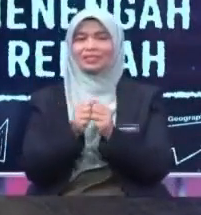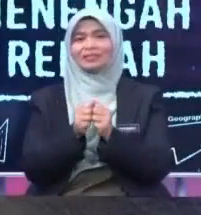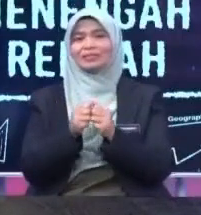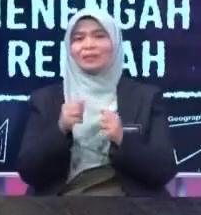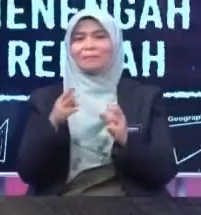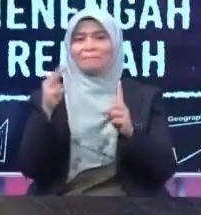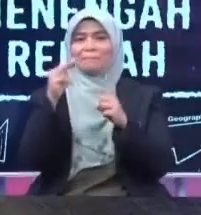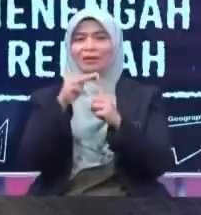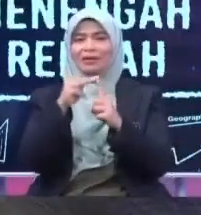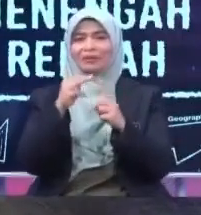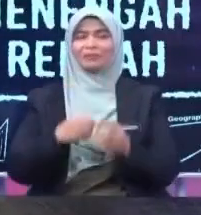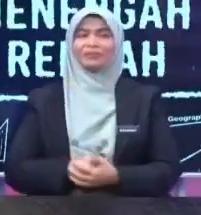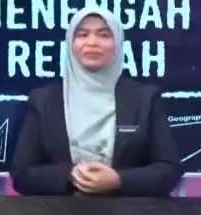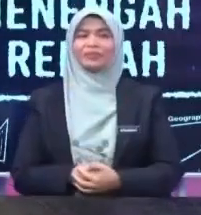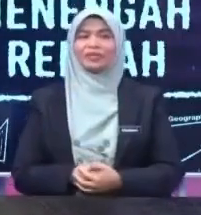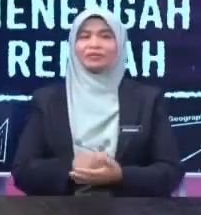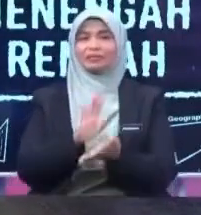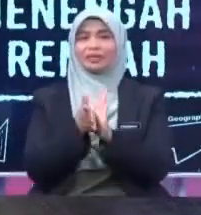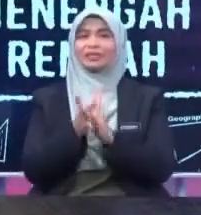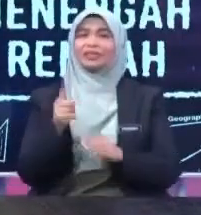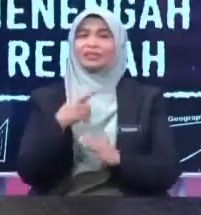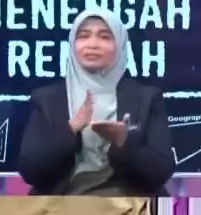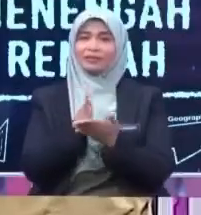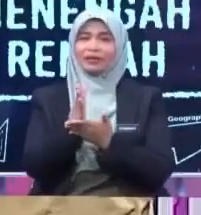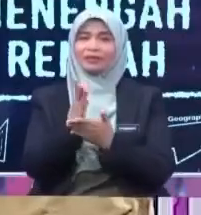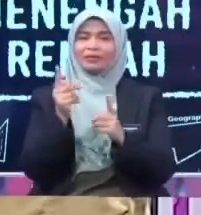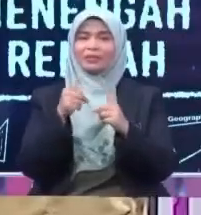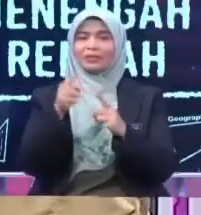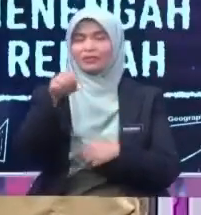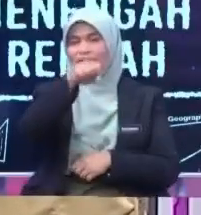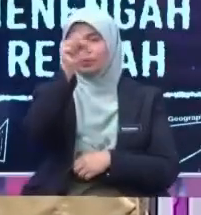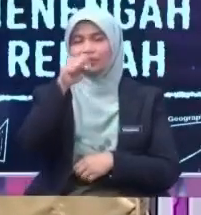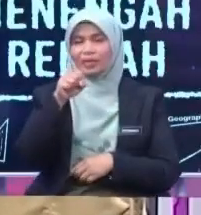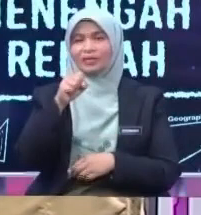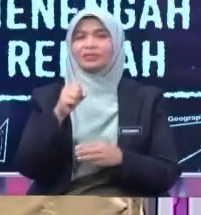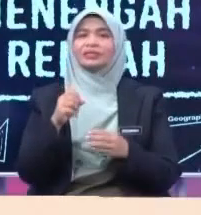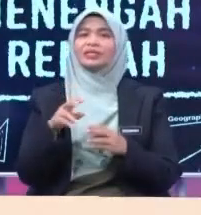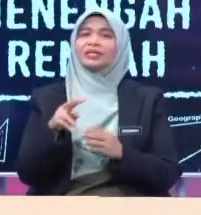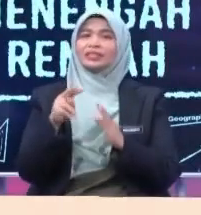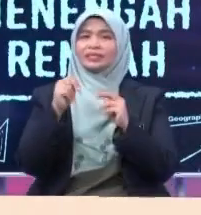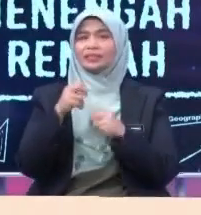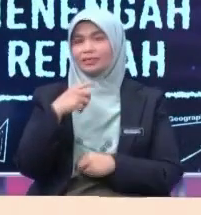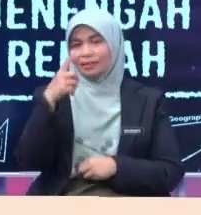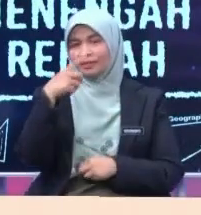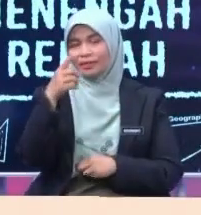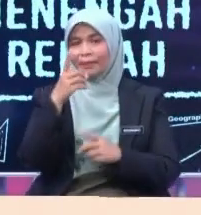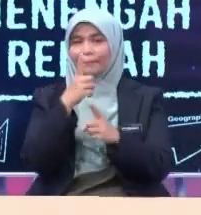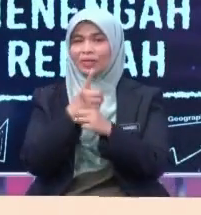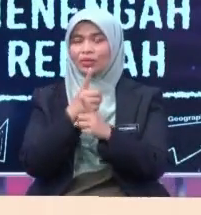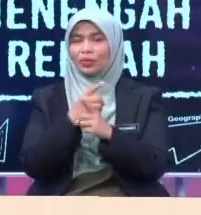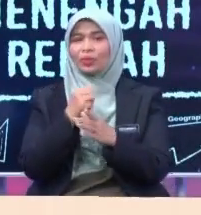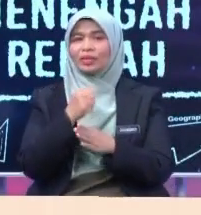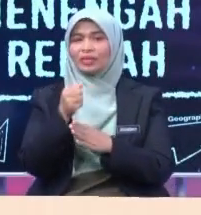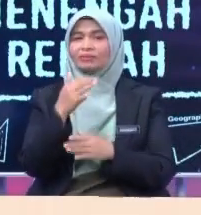bersedia dah, Ustazah. Okey, jadi kita terus kepada soalan dia. Nyatakan betul atau salah bagi setiap soalan dengan mengangkat